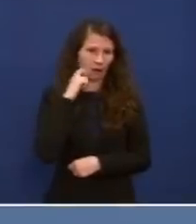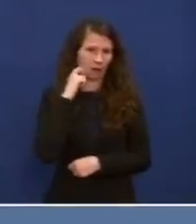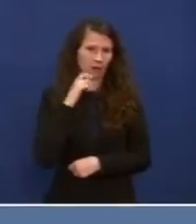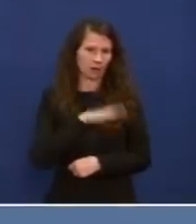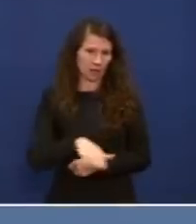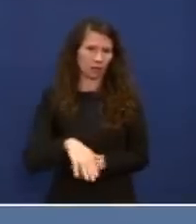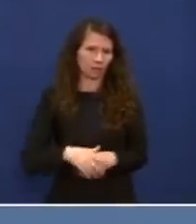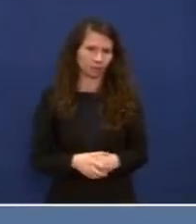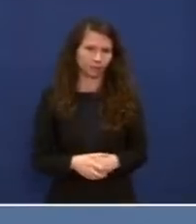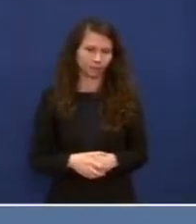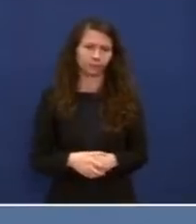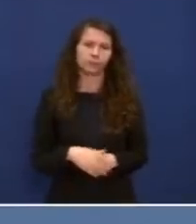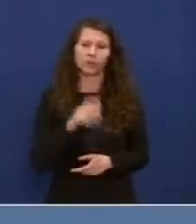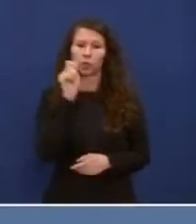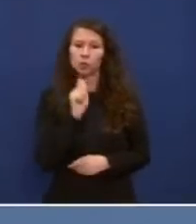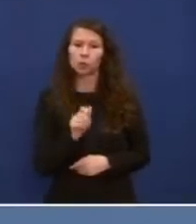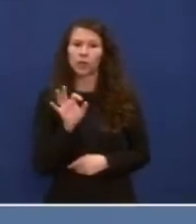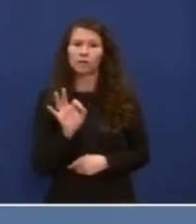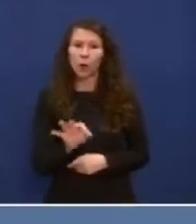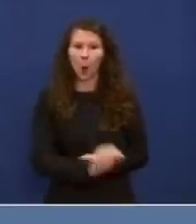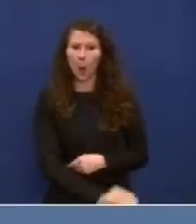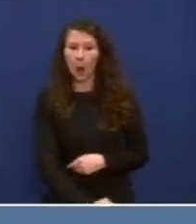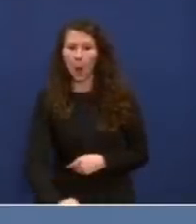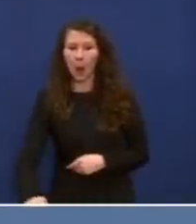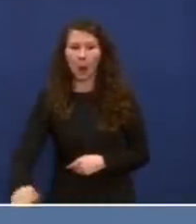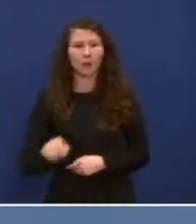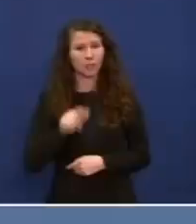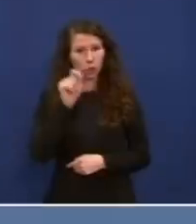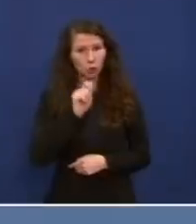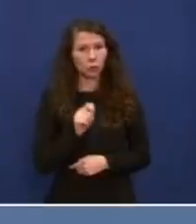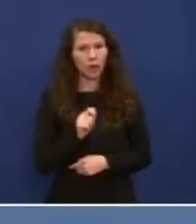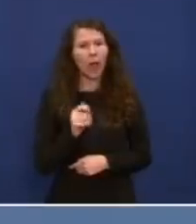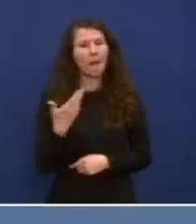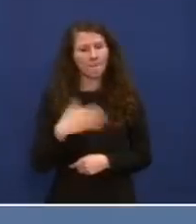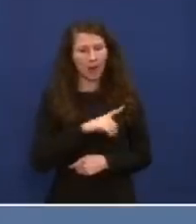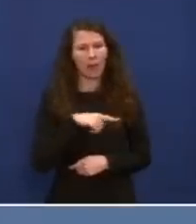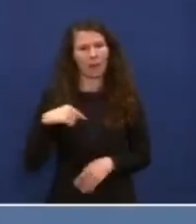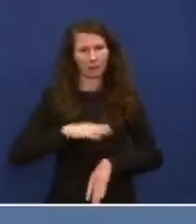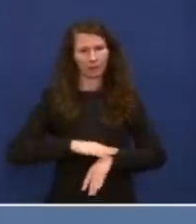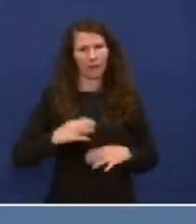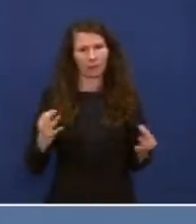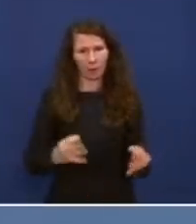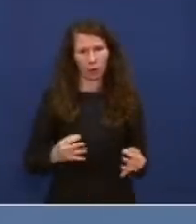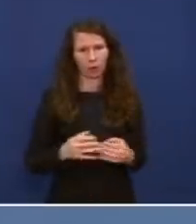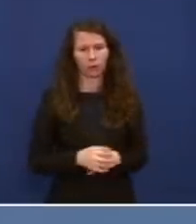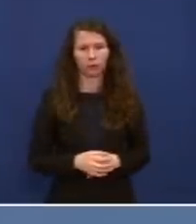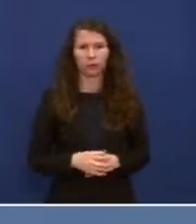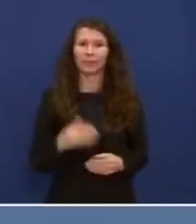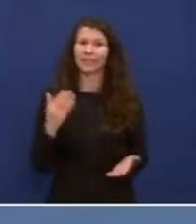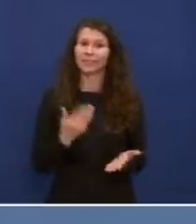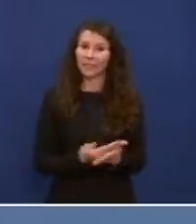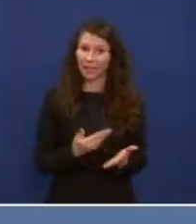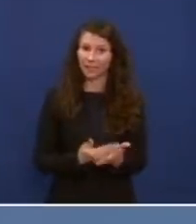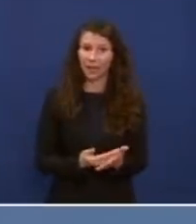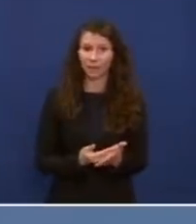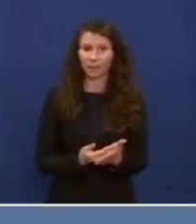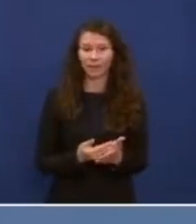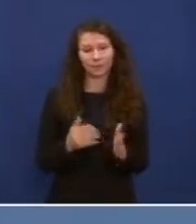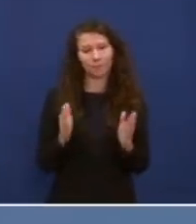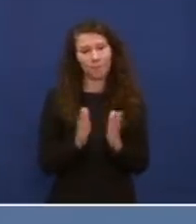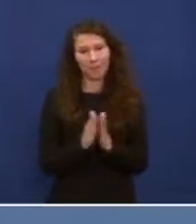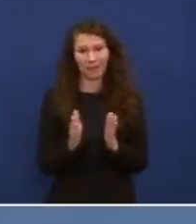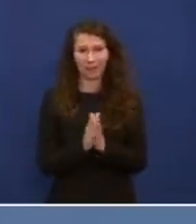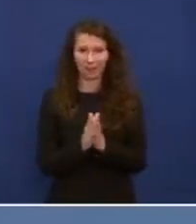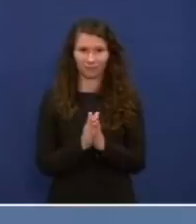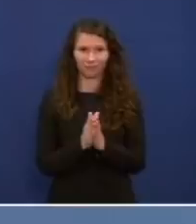wissen, dass die Studien für die Kleineren noch länger dauern. Und auch unter diesem Gesichtspunkt möchte ich sehr dafür werben.